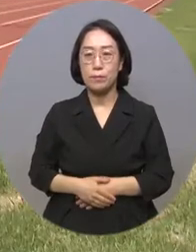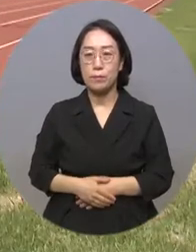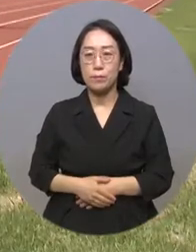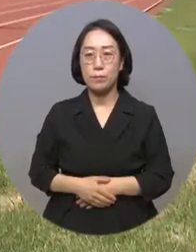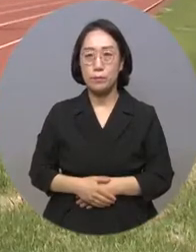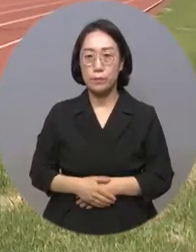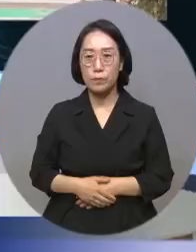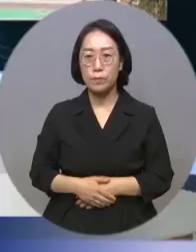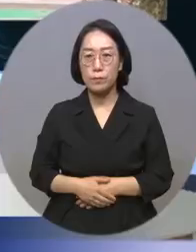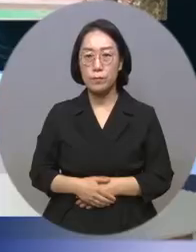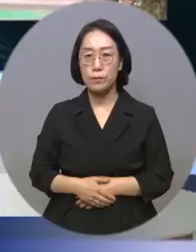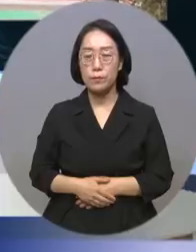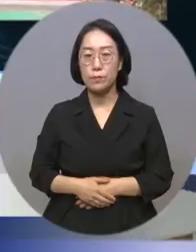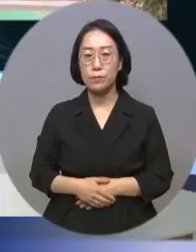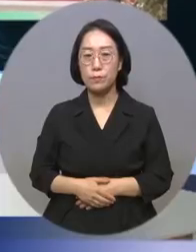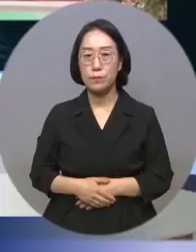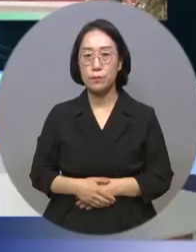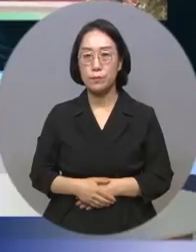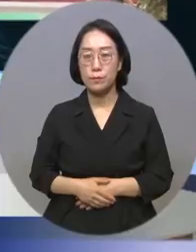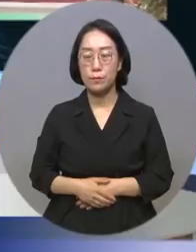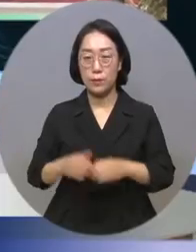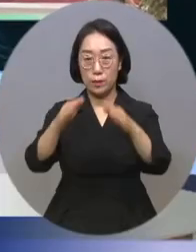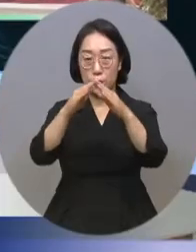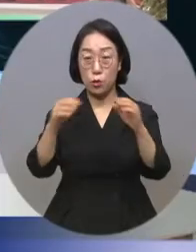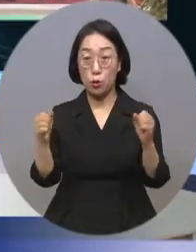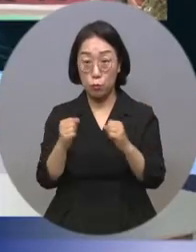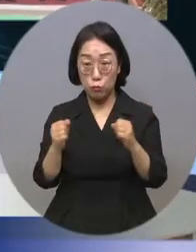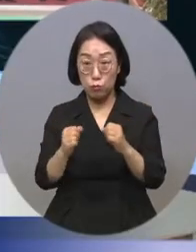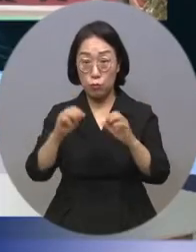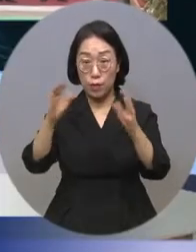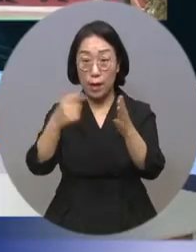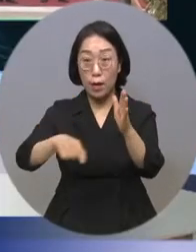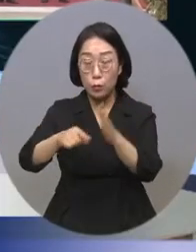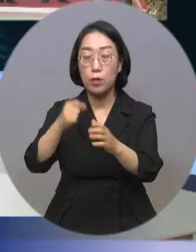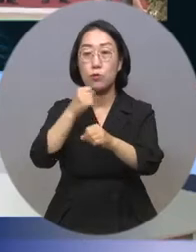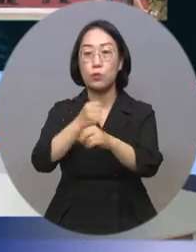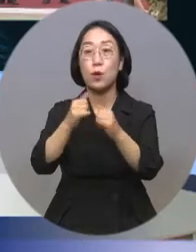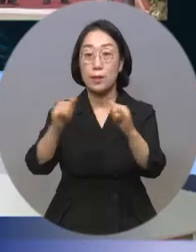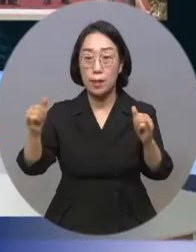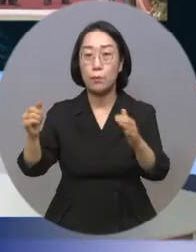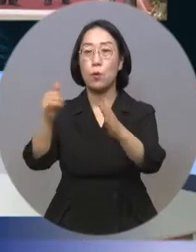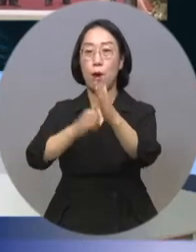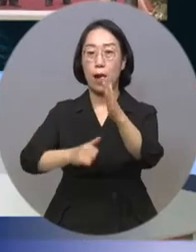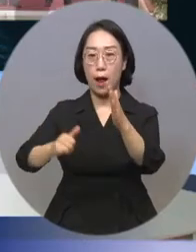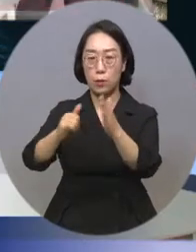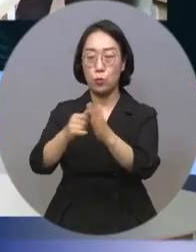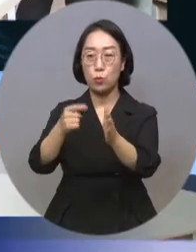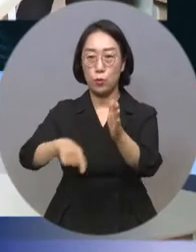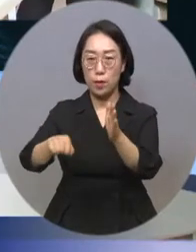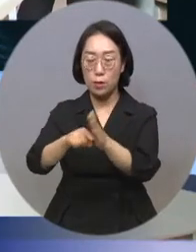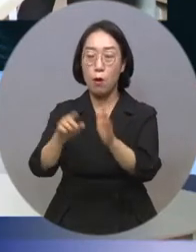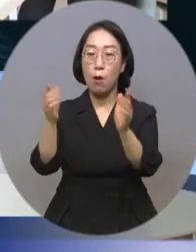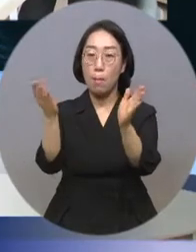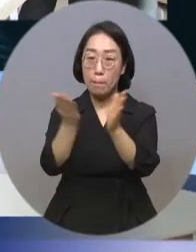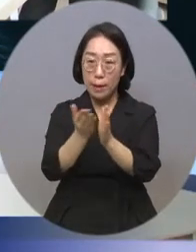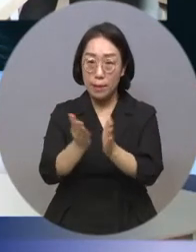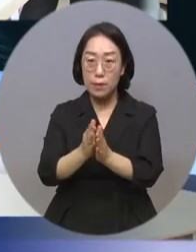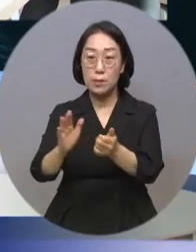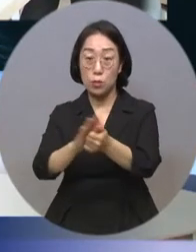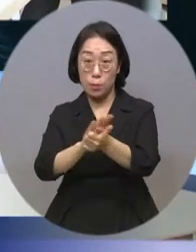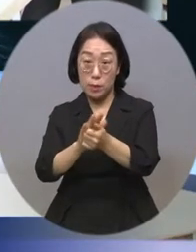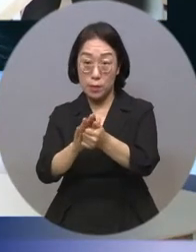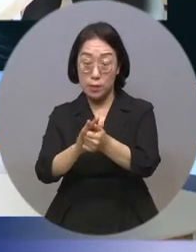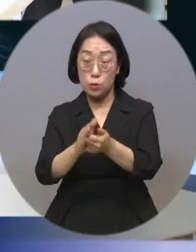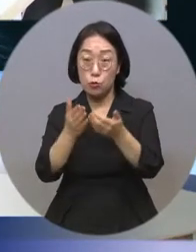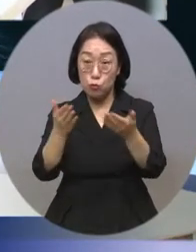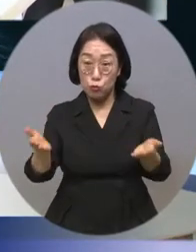장유진입니다. 전북 지역 국가유공자들과 보훈 가족들에게 맞춤형 서비스를 제공하게 될